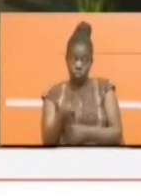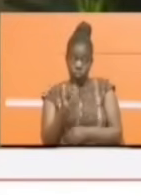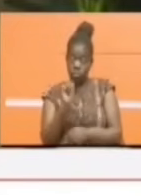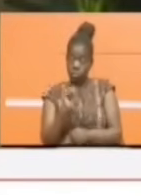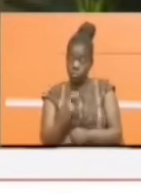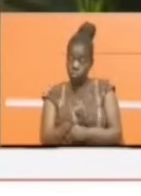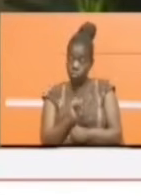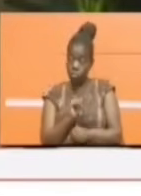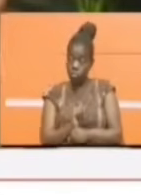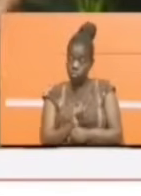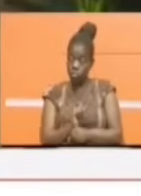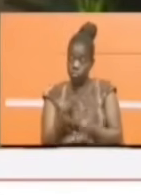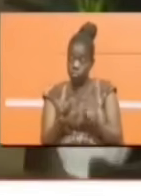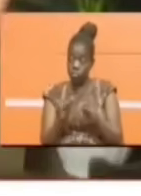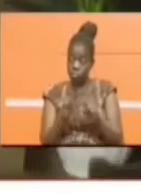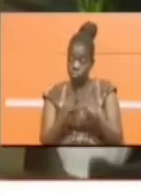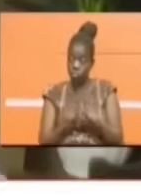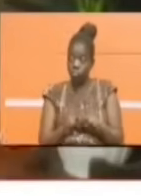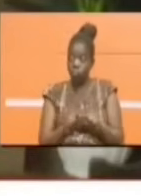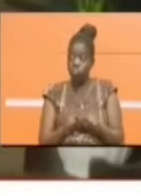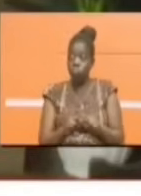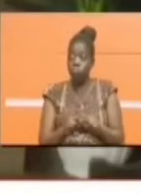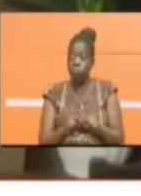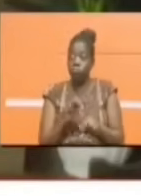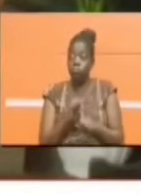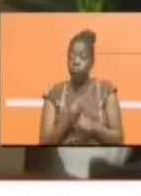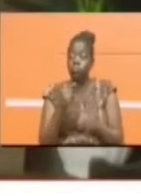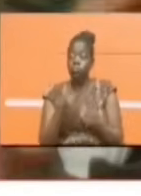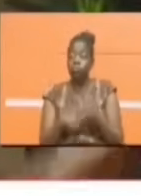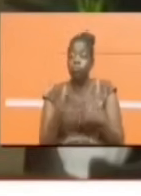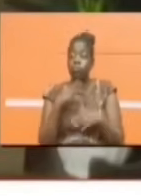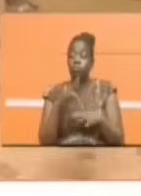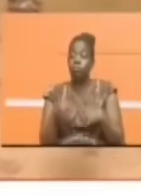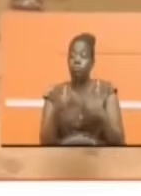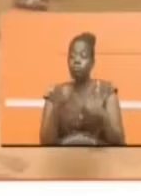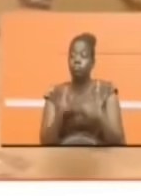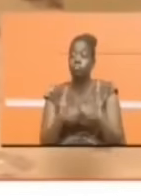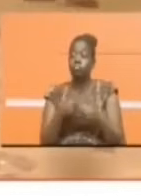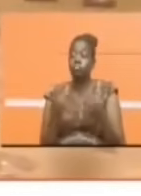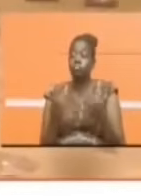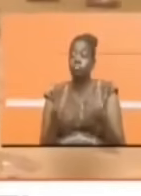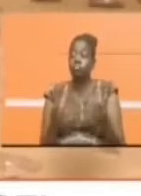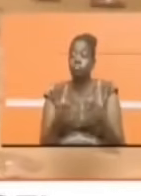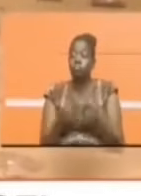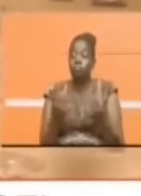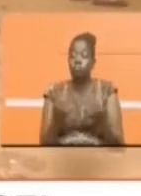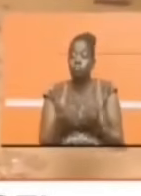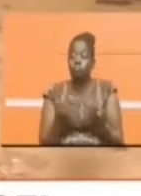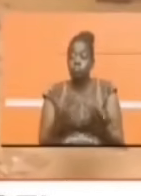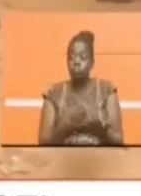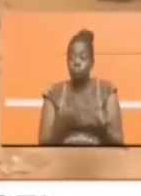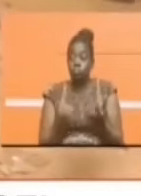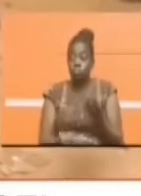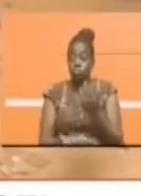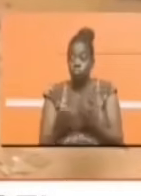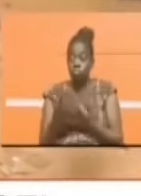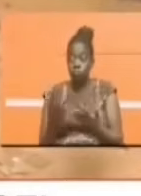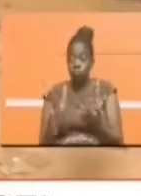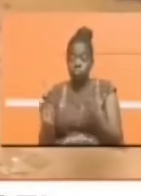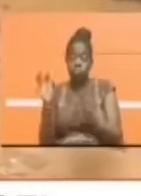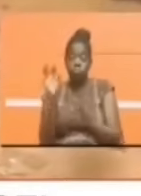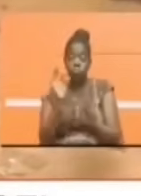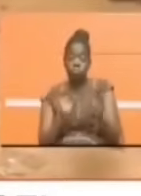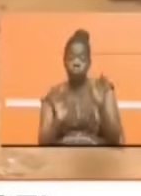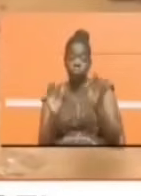okgikola. Era n'atuula bulungi gyo n'akola by'ayagala muwabudde n'akola by'ayagala. Mukyala Musana alina kampuni efumba n'okutimba ku